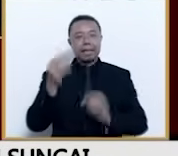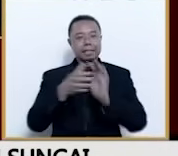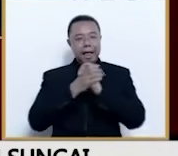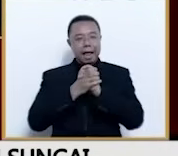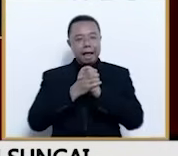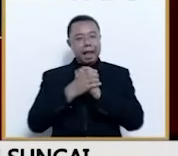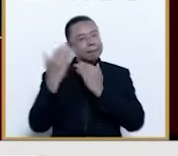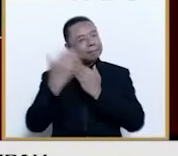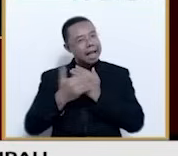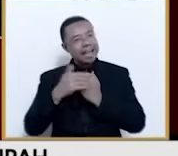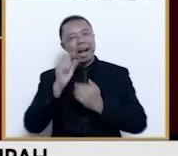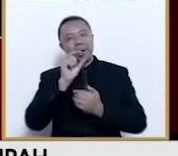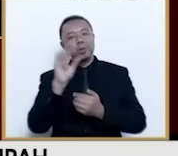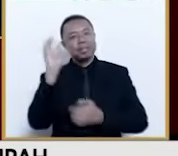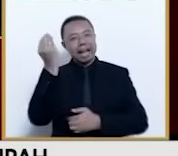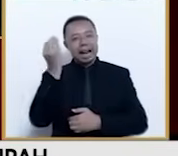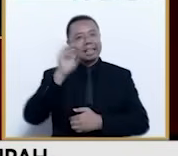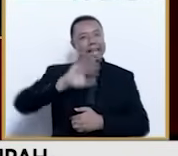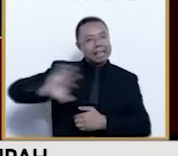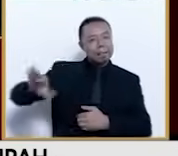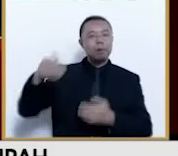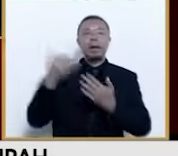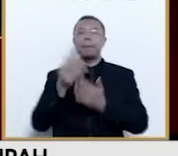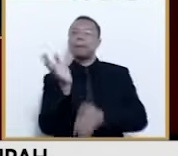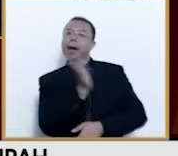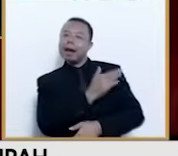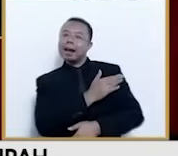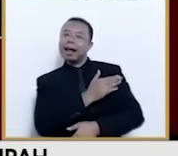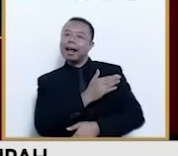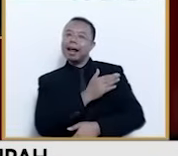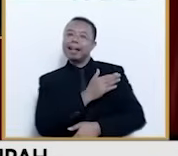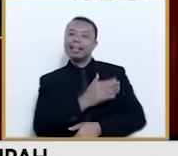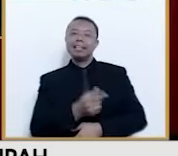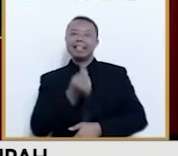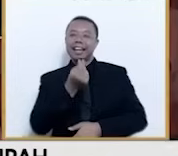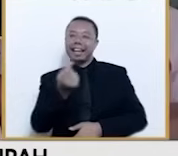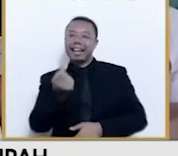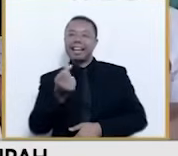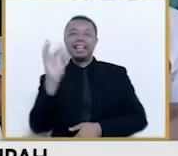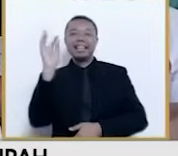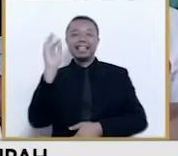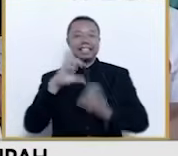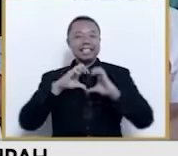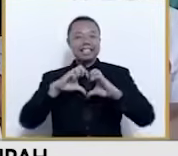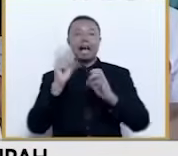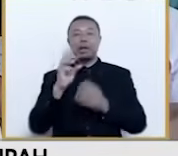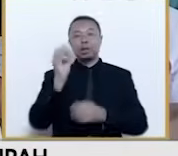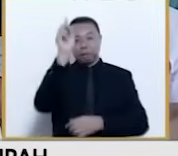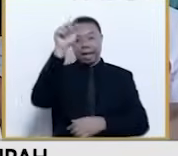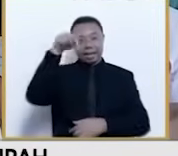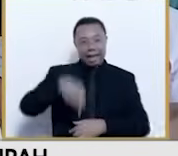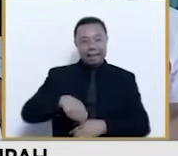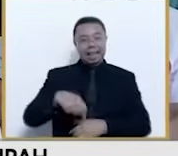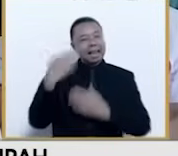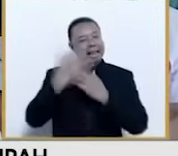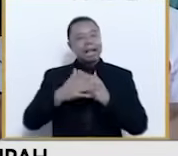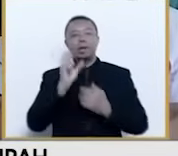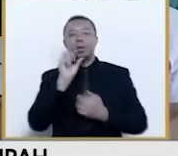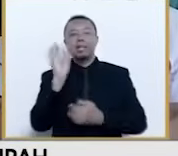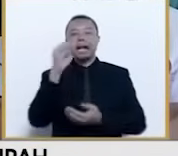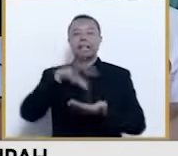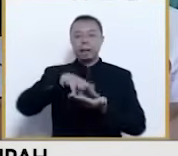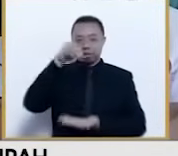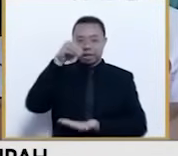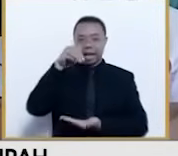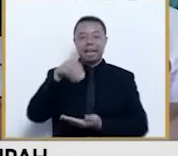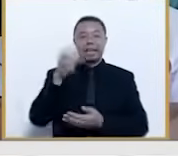Salam sayang untuk Jakarta Timur sampai Barat, salam cinta untuk warga di Utara Selatan. Salam kasih untuk Jakarta